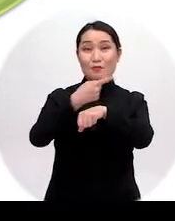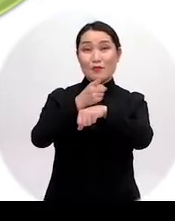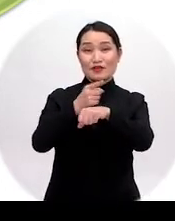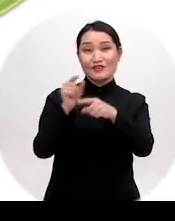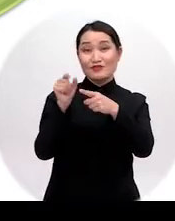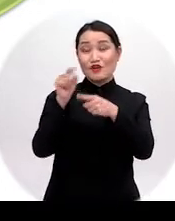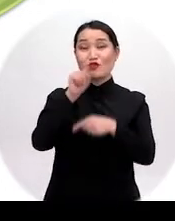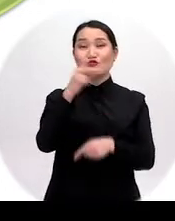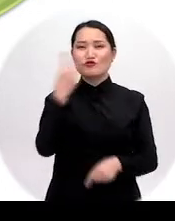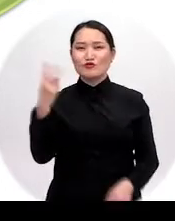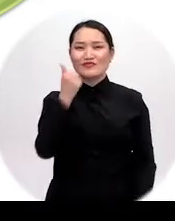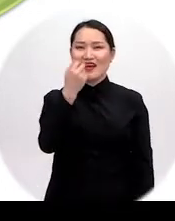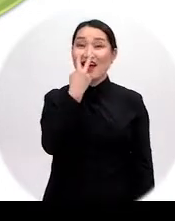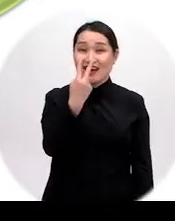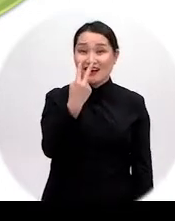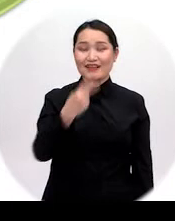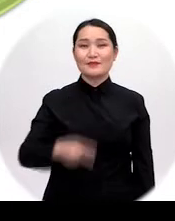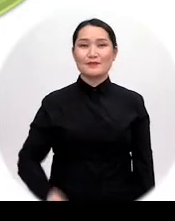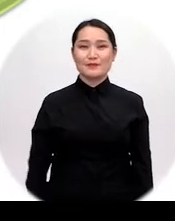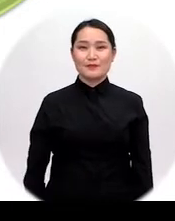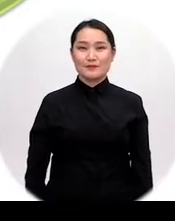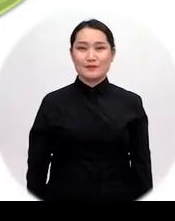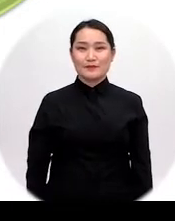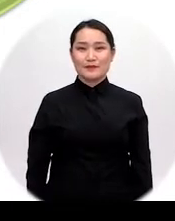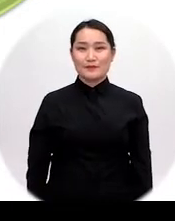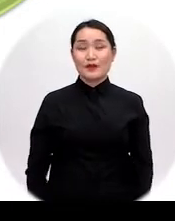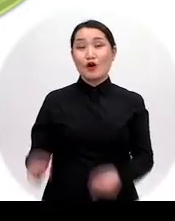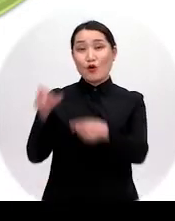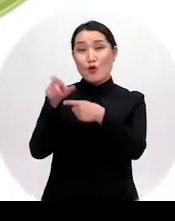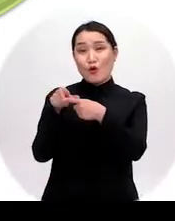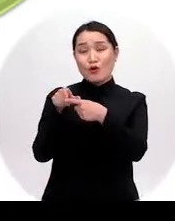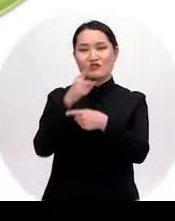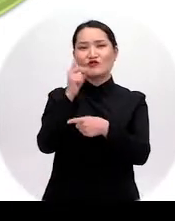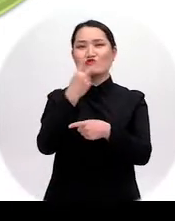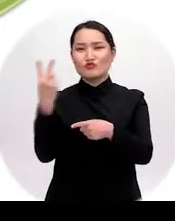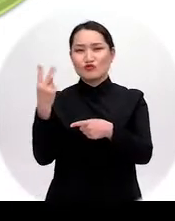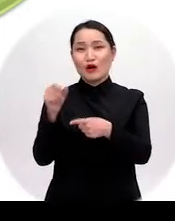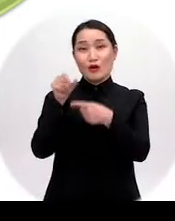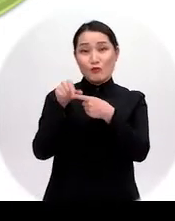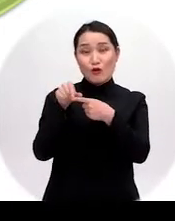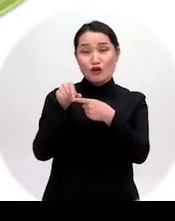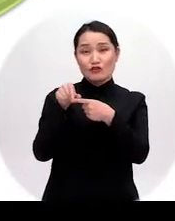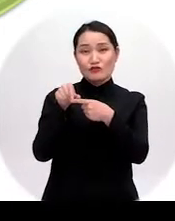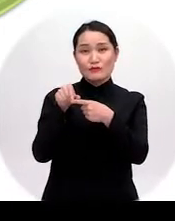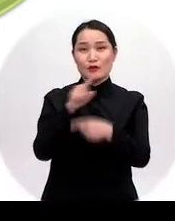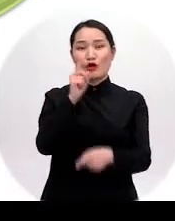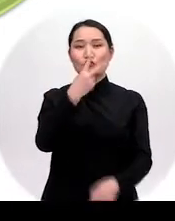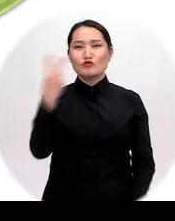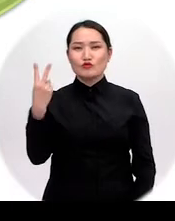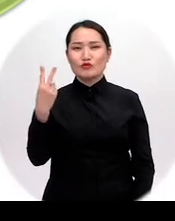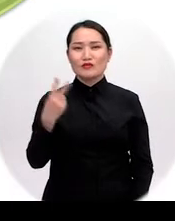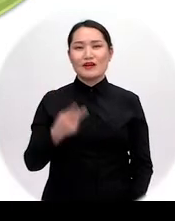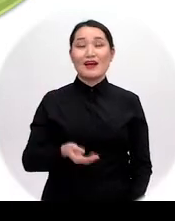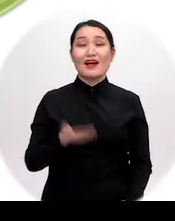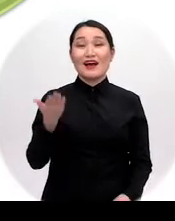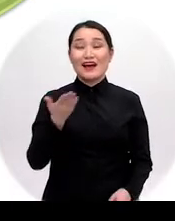ажиглацгаая. Тийм учраас цагийн урт зөв хідэн удаа эргэж байна, богино зөв ямар